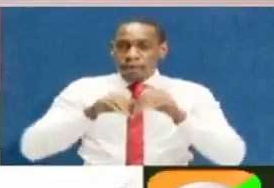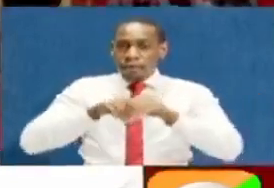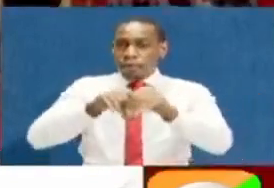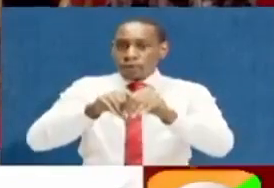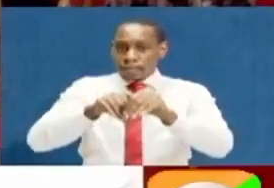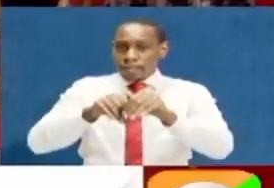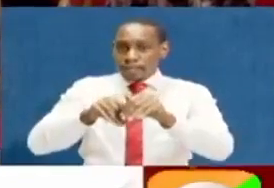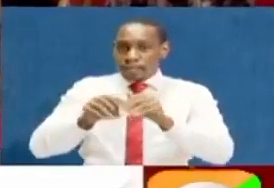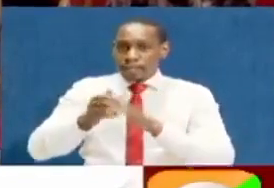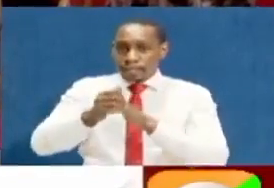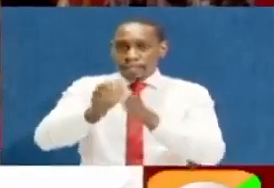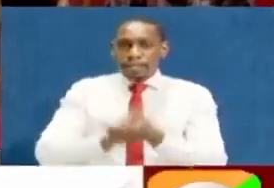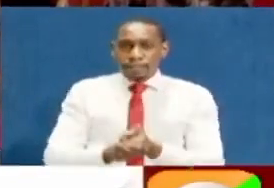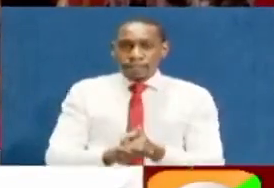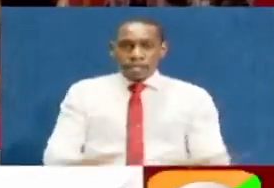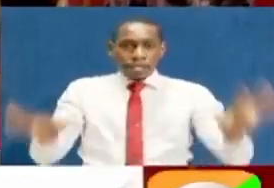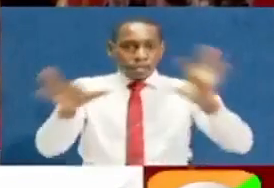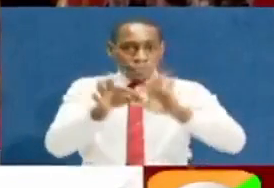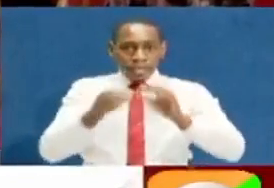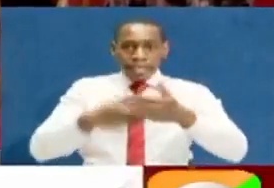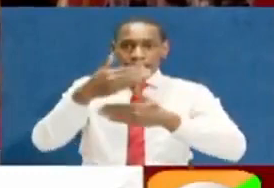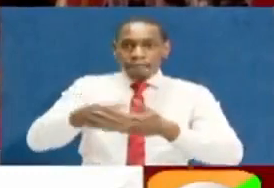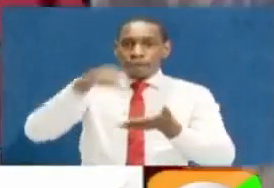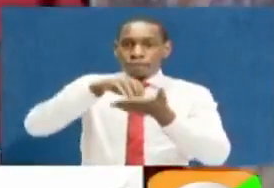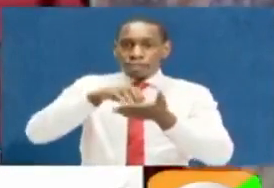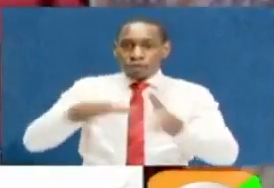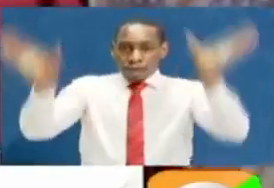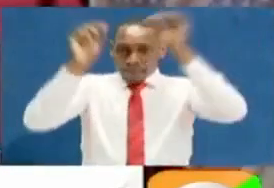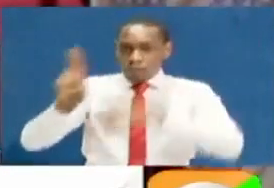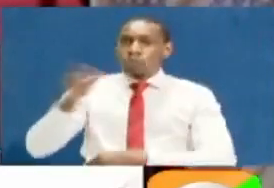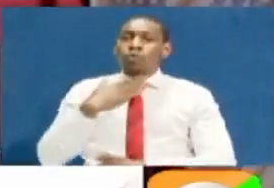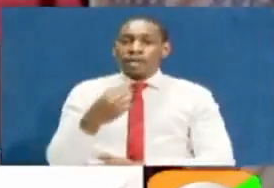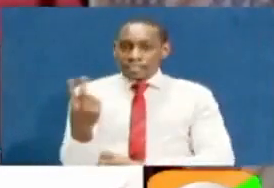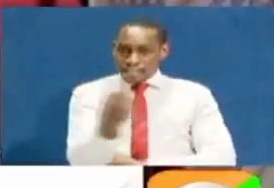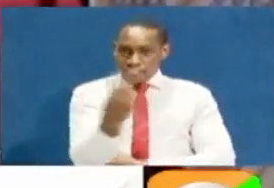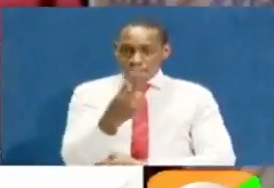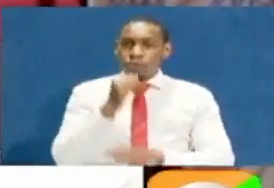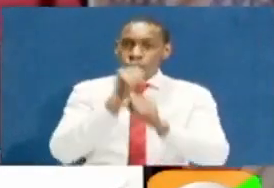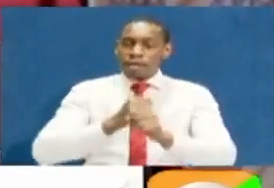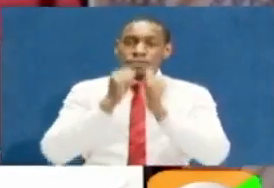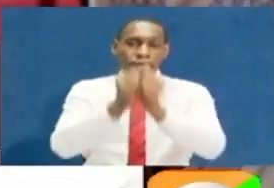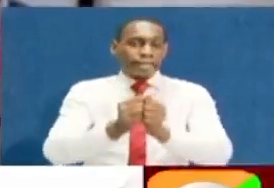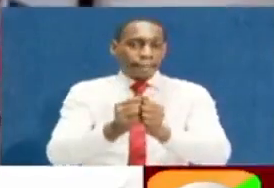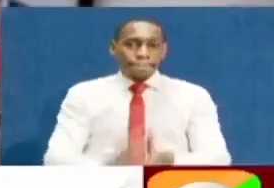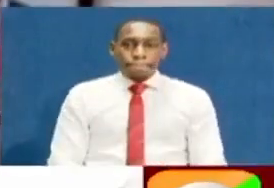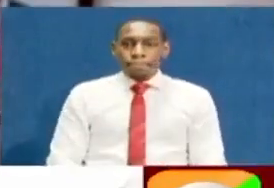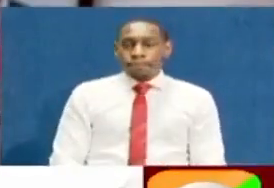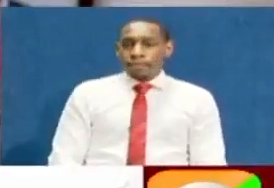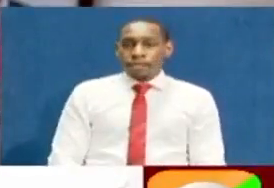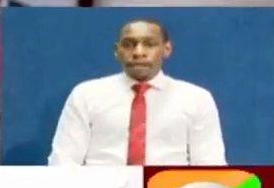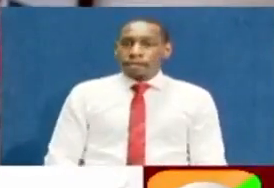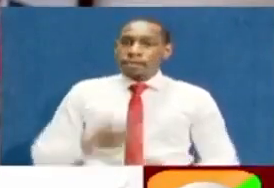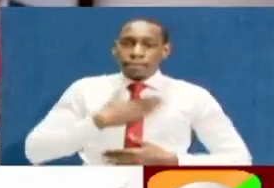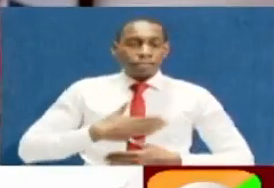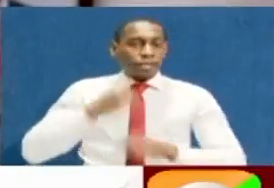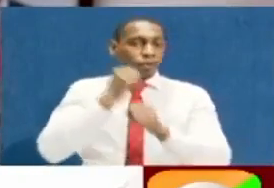guidance. Maridhiano hayo yakifuatwa na msimamo wa Rais Kenyatta akiwataka wawili hao kushirikiana. Jameni